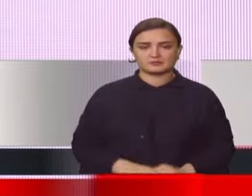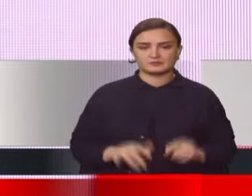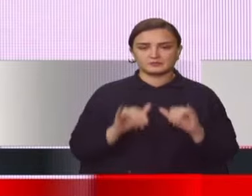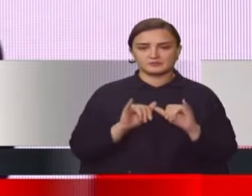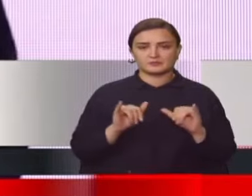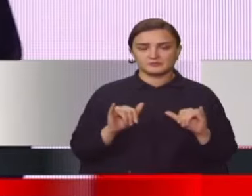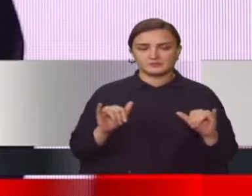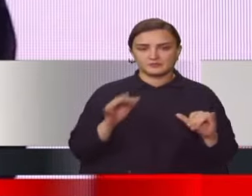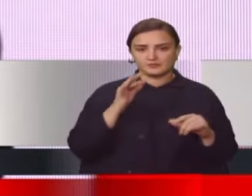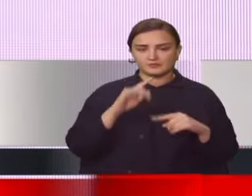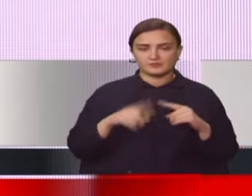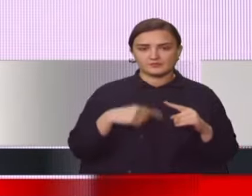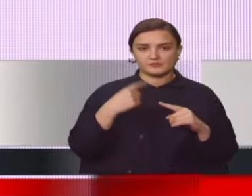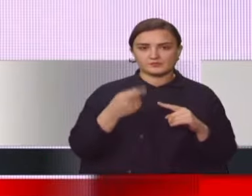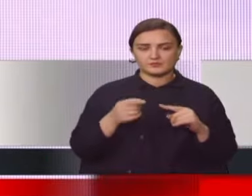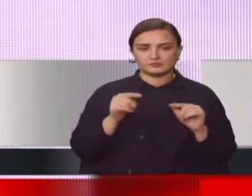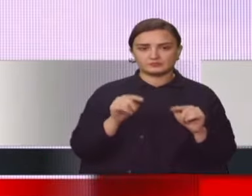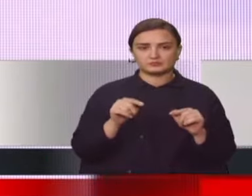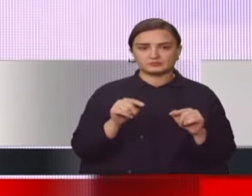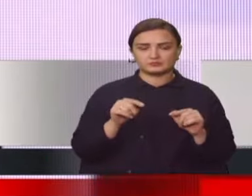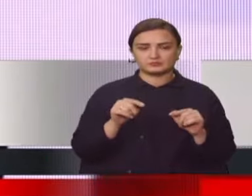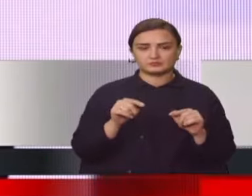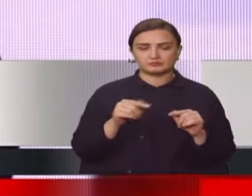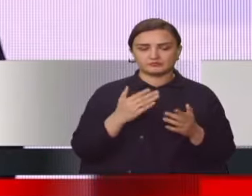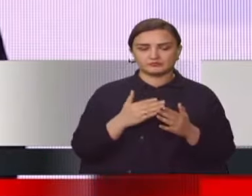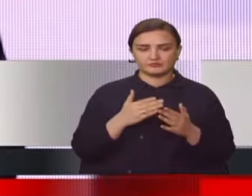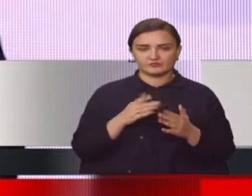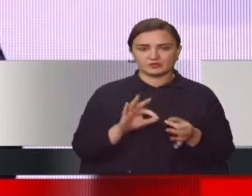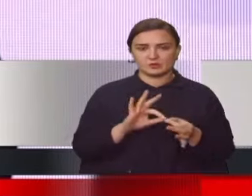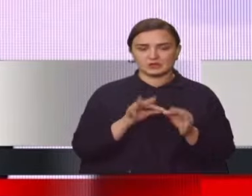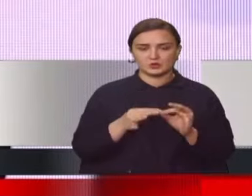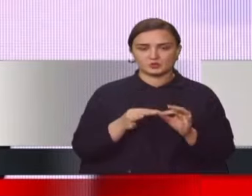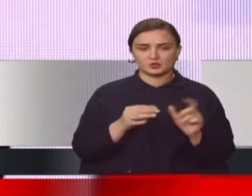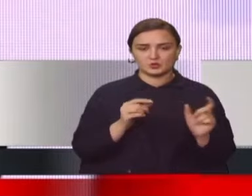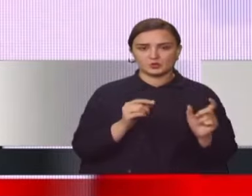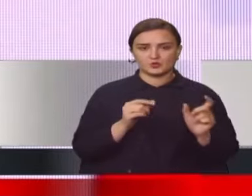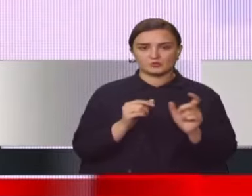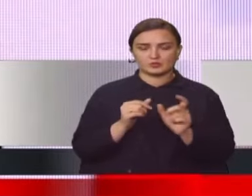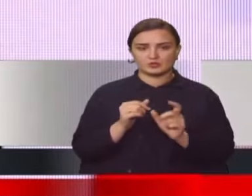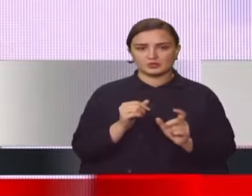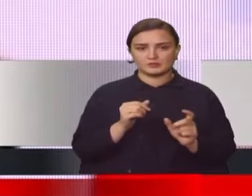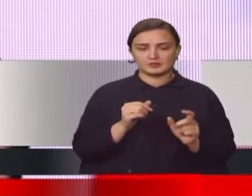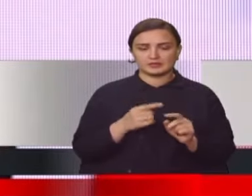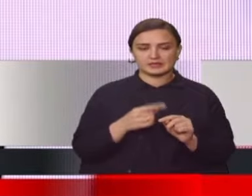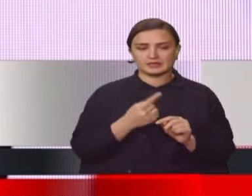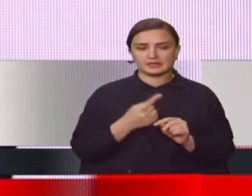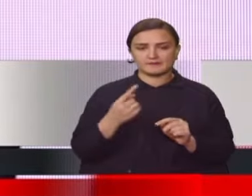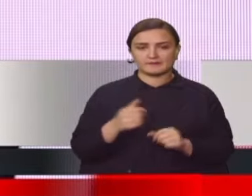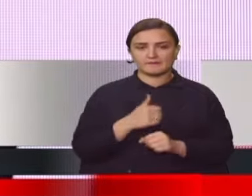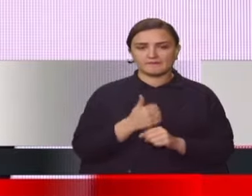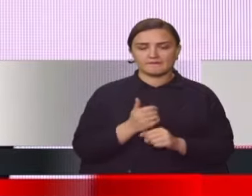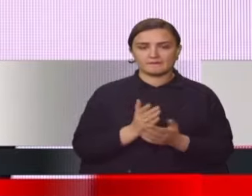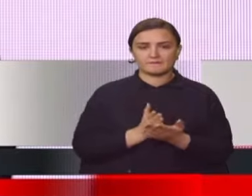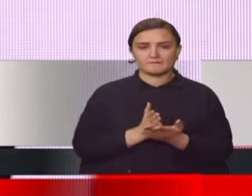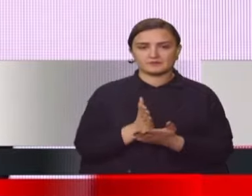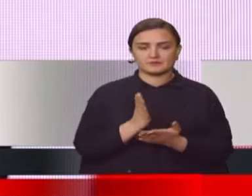განვითარების შემდგომ პერსპექტივებს, აქ ბევრი მიმართულები გვაქვს ჩვენ ჩადებული კონკრეტული კომპონენტები. რა თქმა უნდა, ერთ-ერთი უმთავრესი